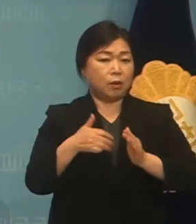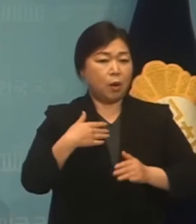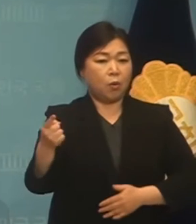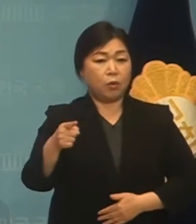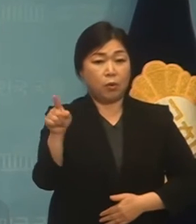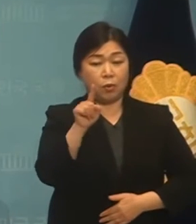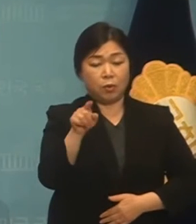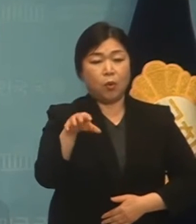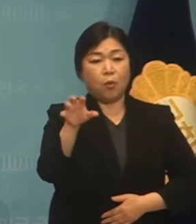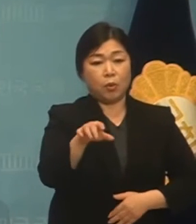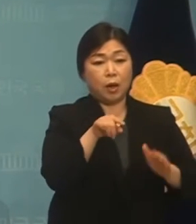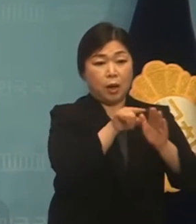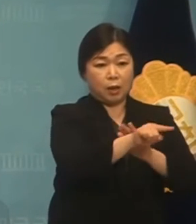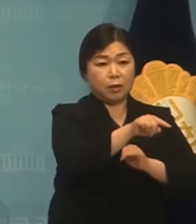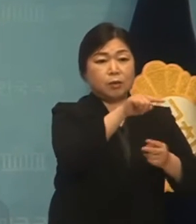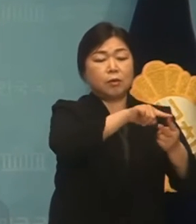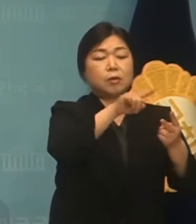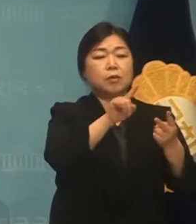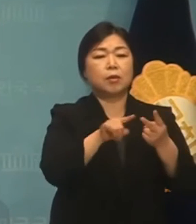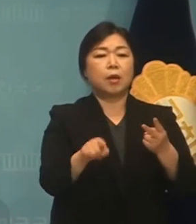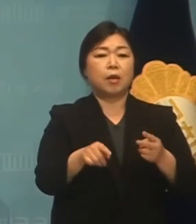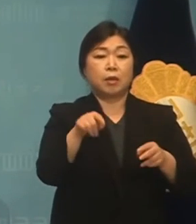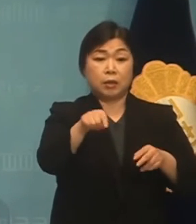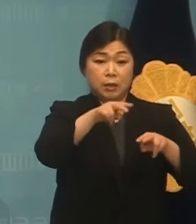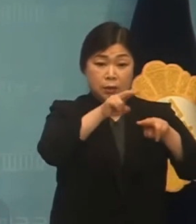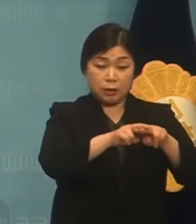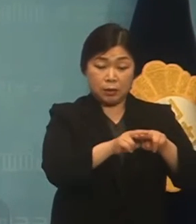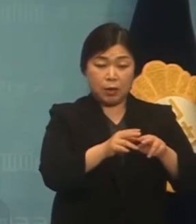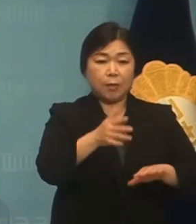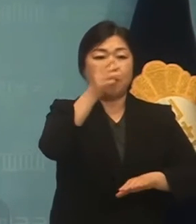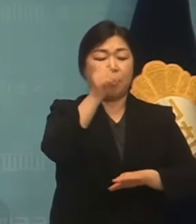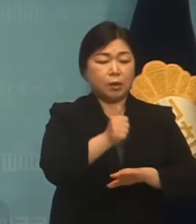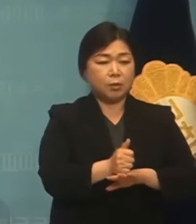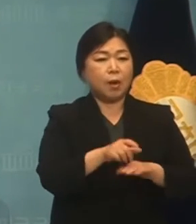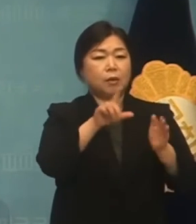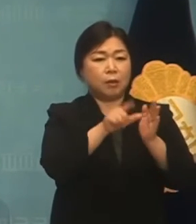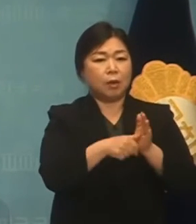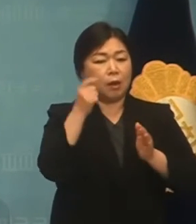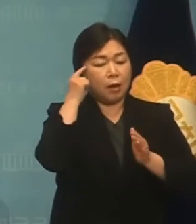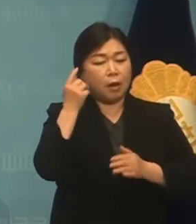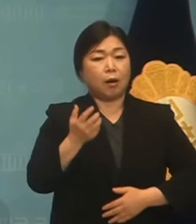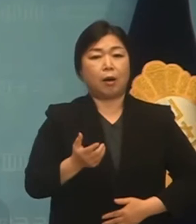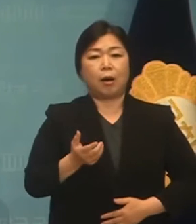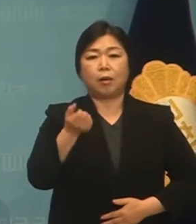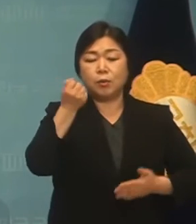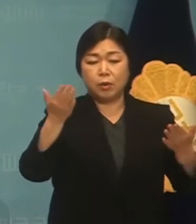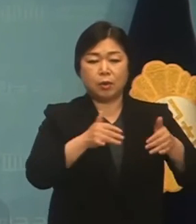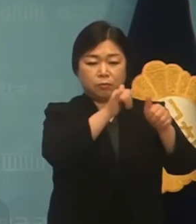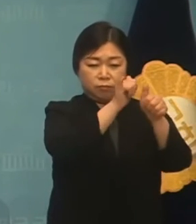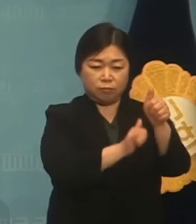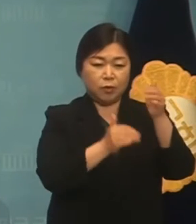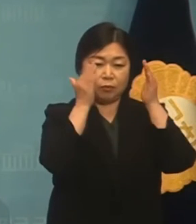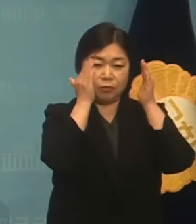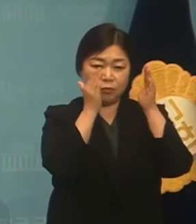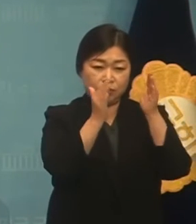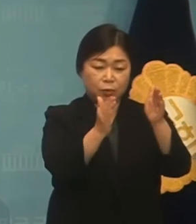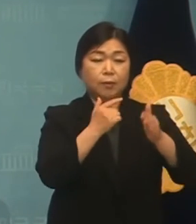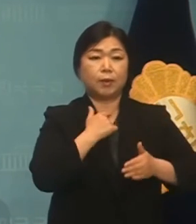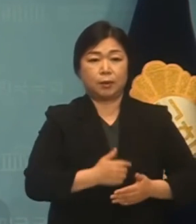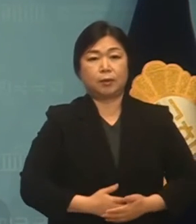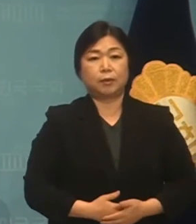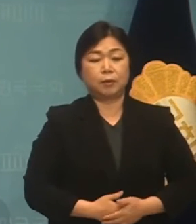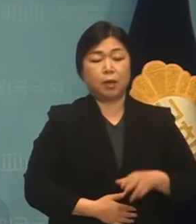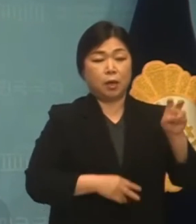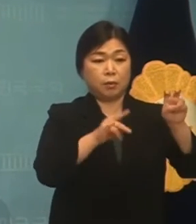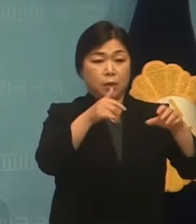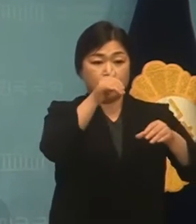가든지 간에 그 자리가 제 마지막 자리라는 생각으로 일을 해왔습니다. 20대